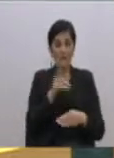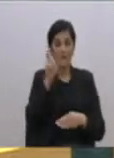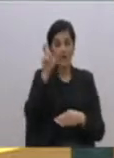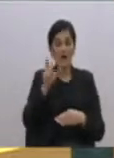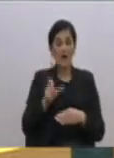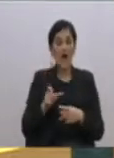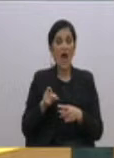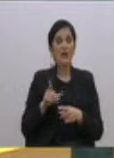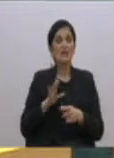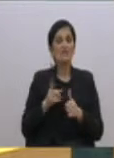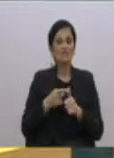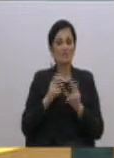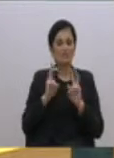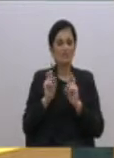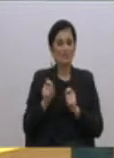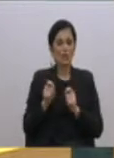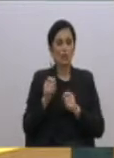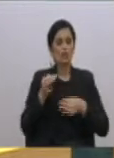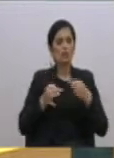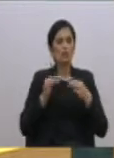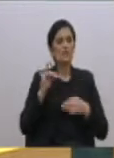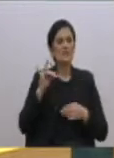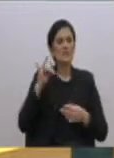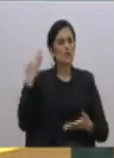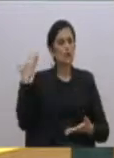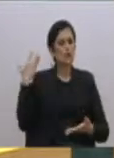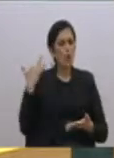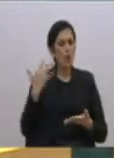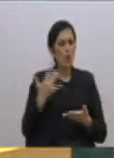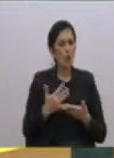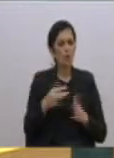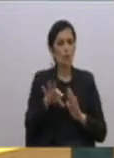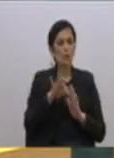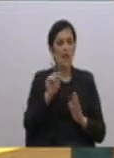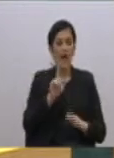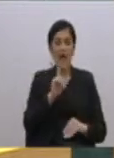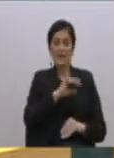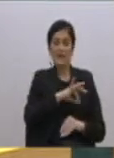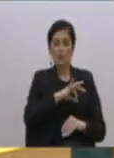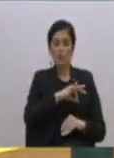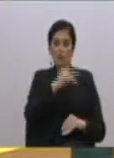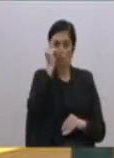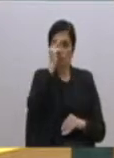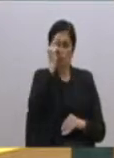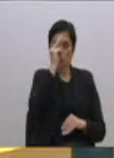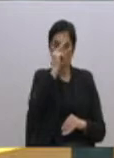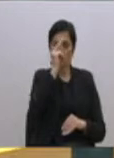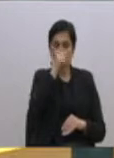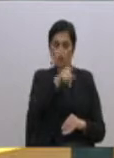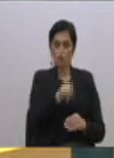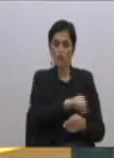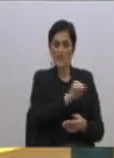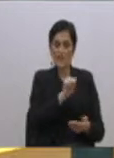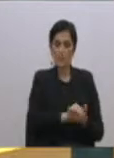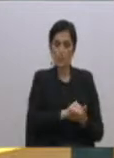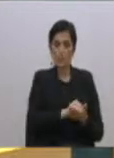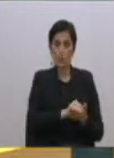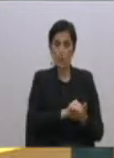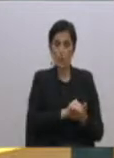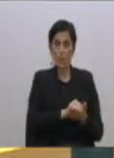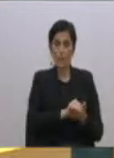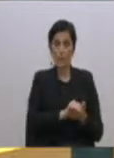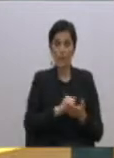shinarsit mosamartlebi da isini istoriulat qovultvis irchevdren ara yuridiuli fakultetis dimisi diplomit,